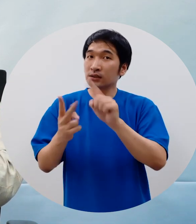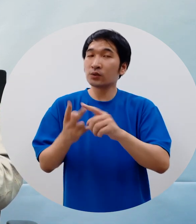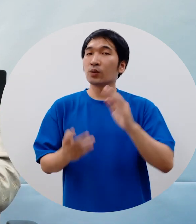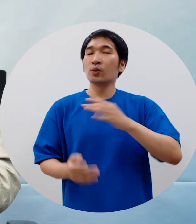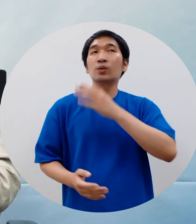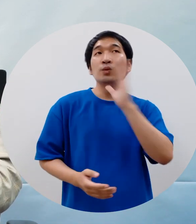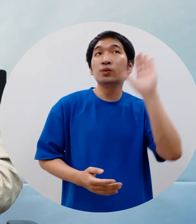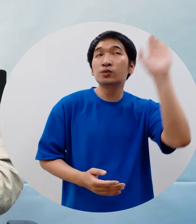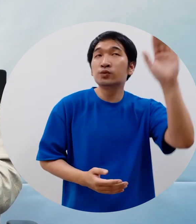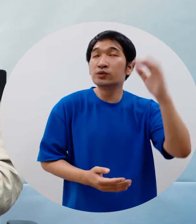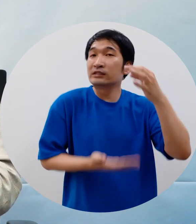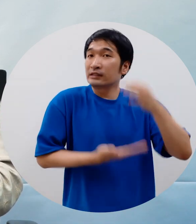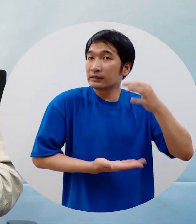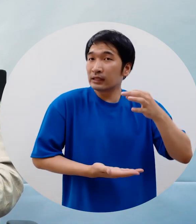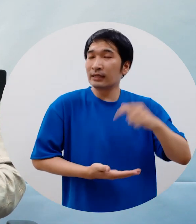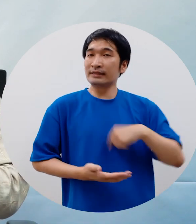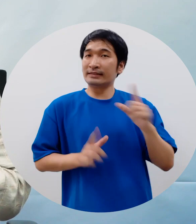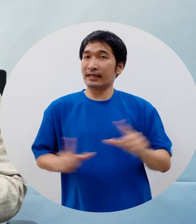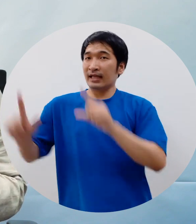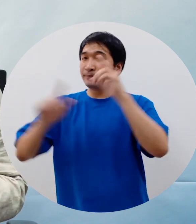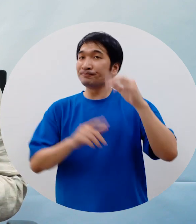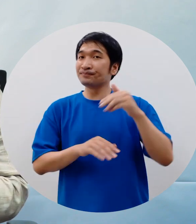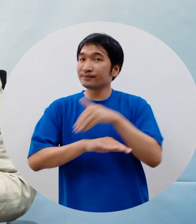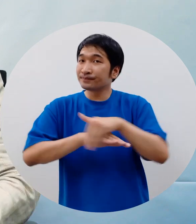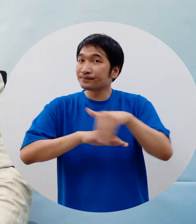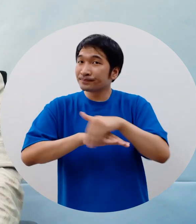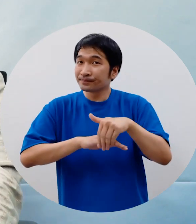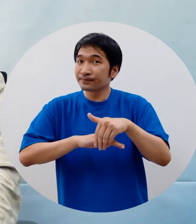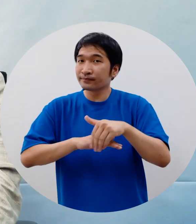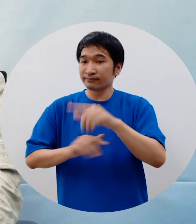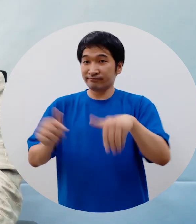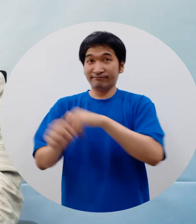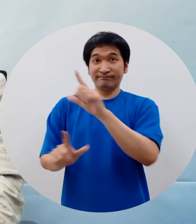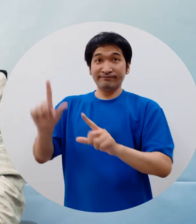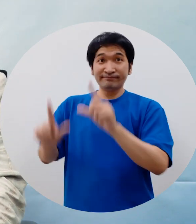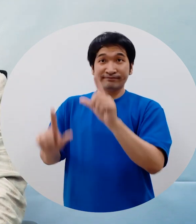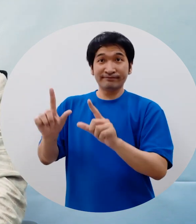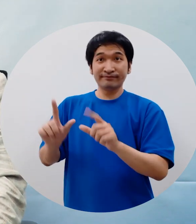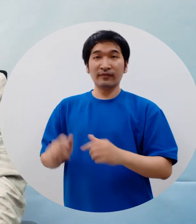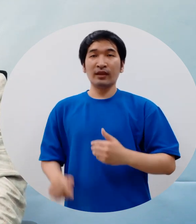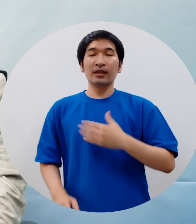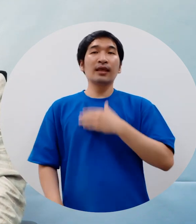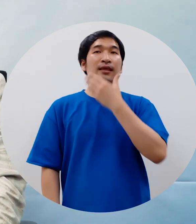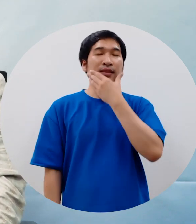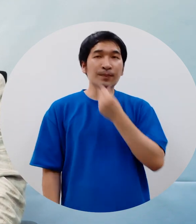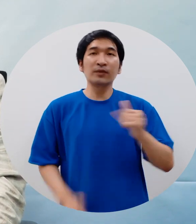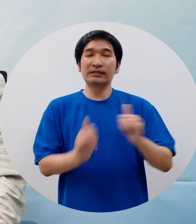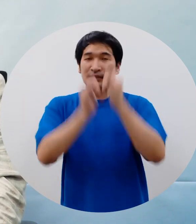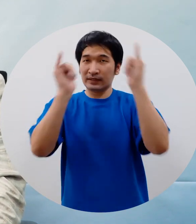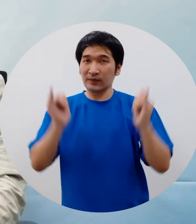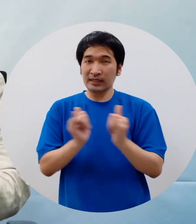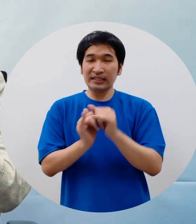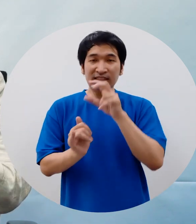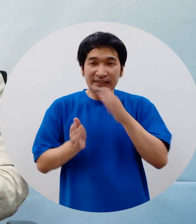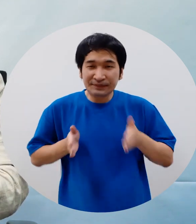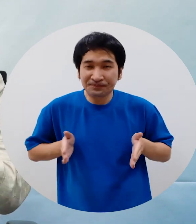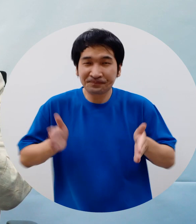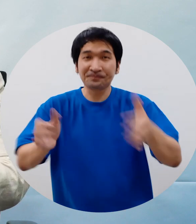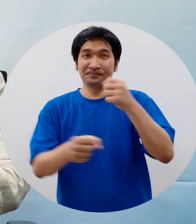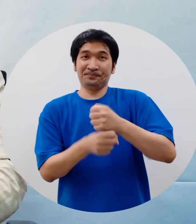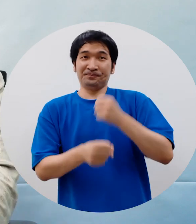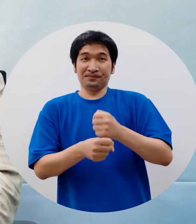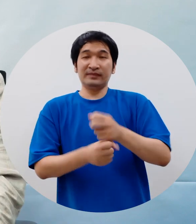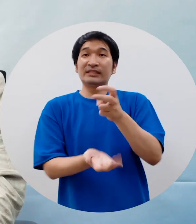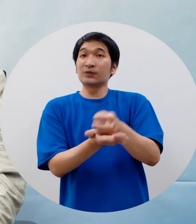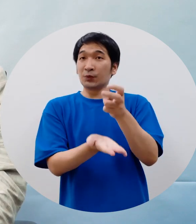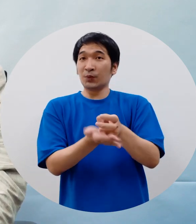그런 노후 자산과 자신의 삶을 계획할 수 있다고 하는 것 자체가 저는 행복한 사회로 가는 지름길이다.